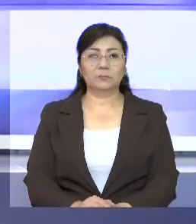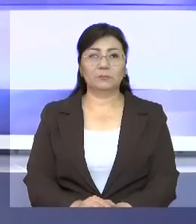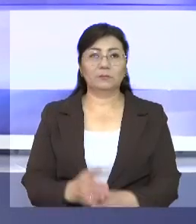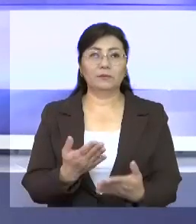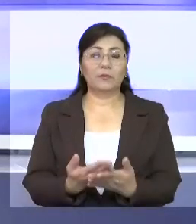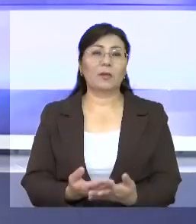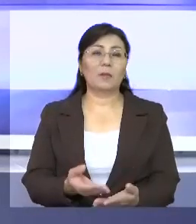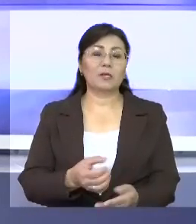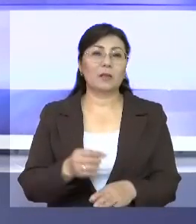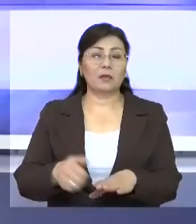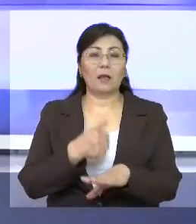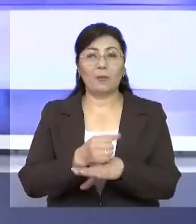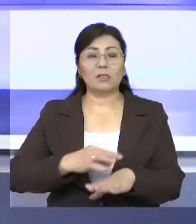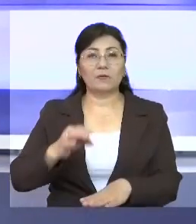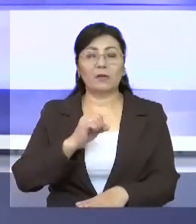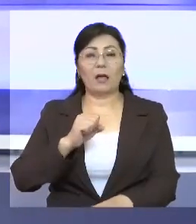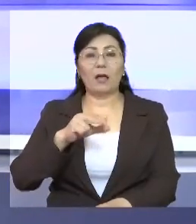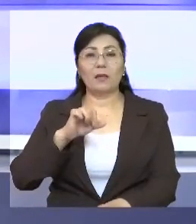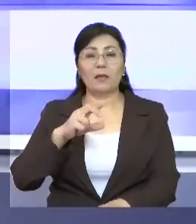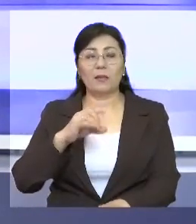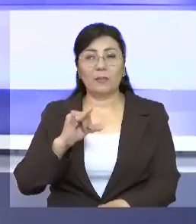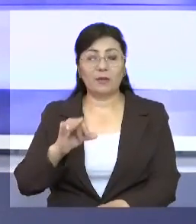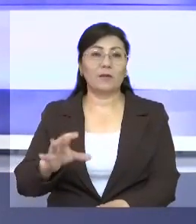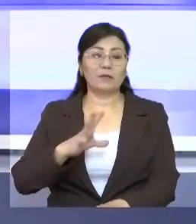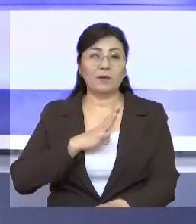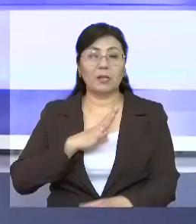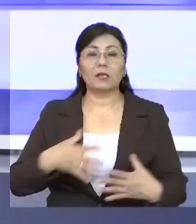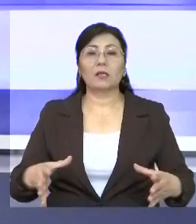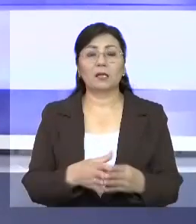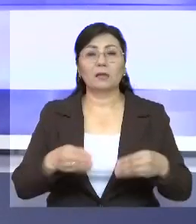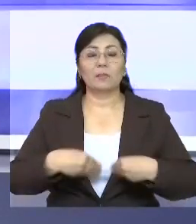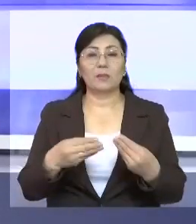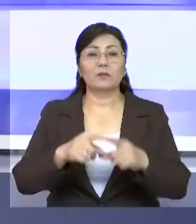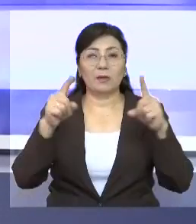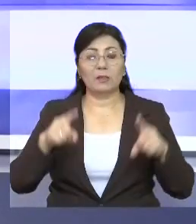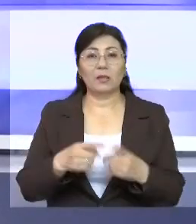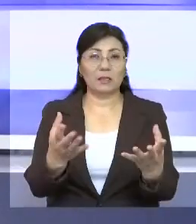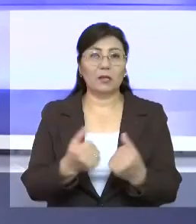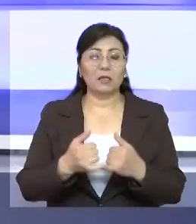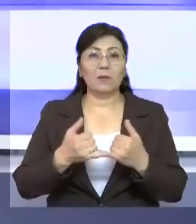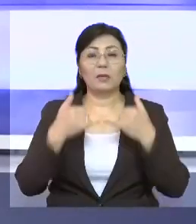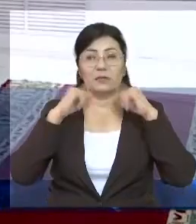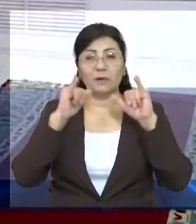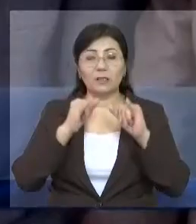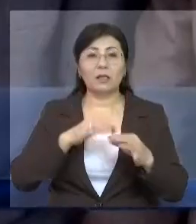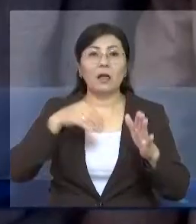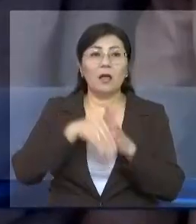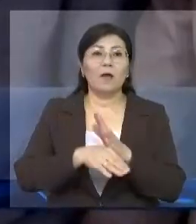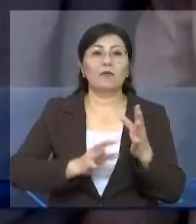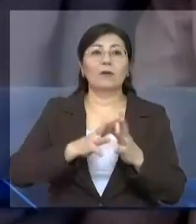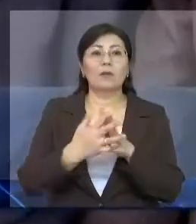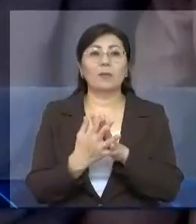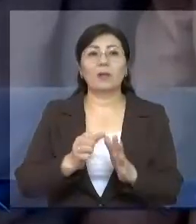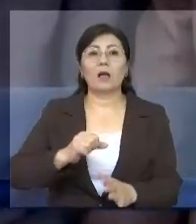В ходе рабочей поездки акима области в Этикибийский район пяти семьям были вручены сертификаты на получение скота в рамках проекта «Аула Манате». Главы